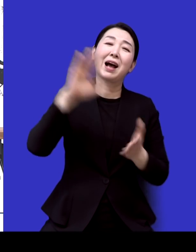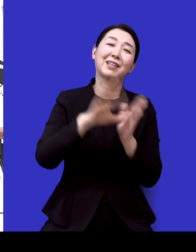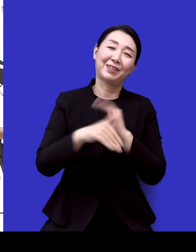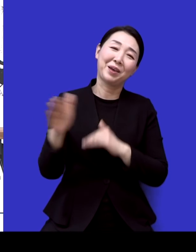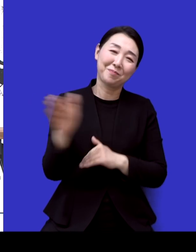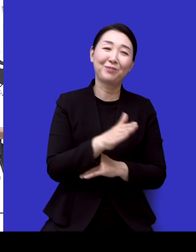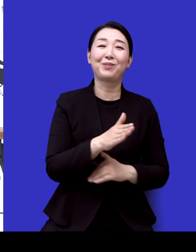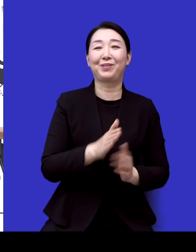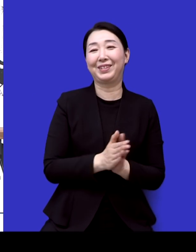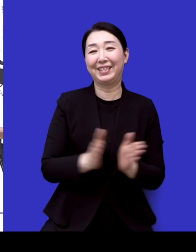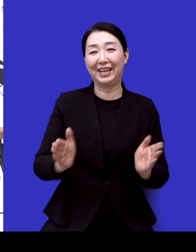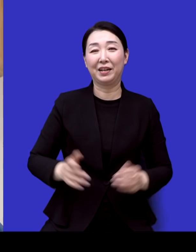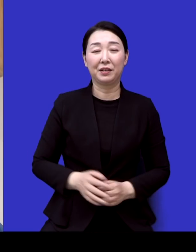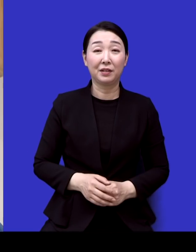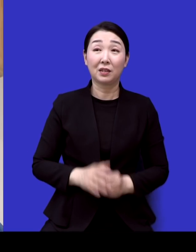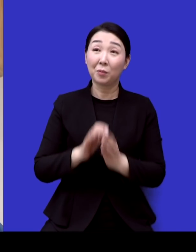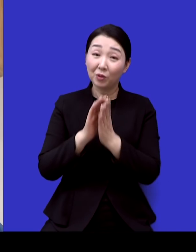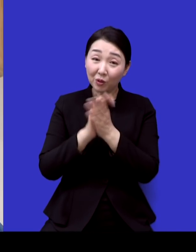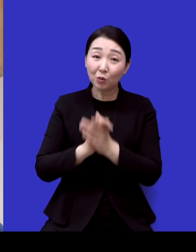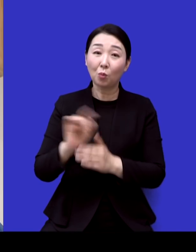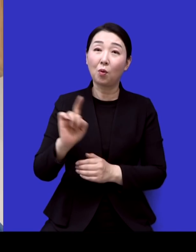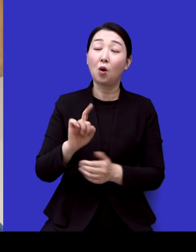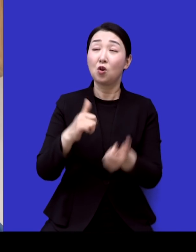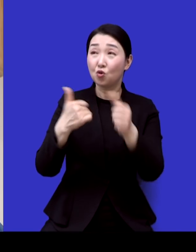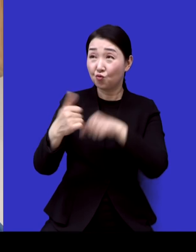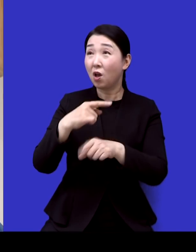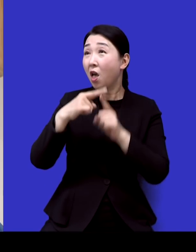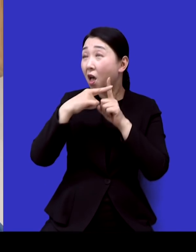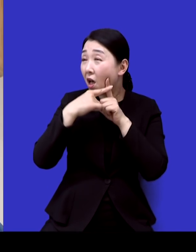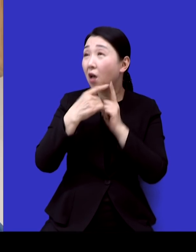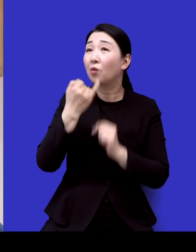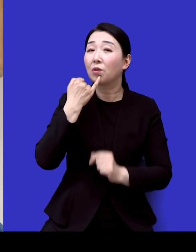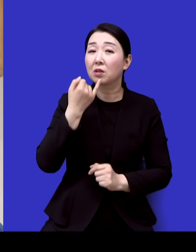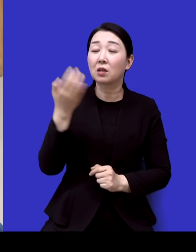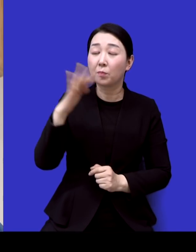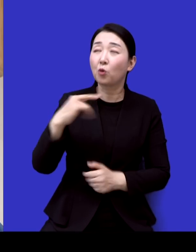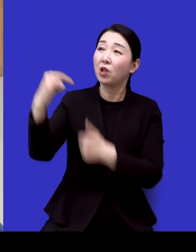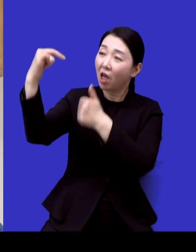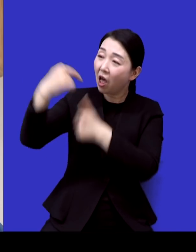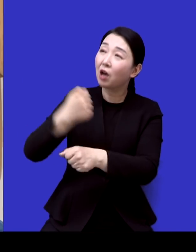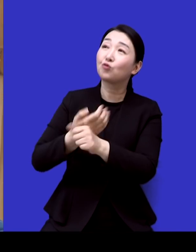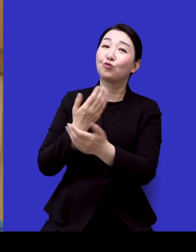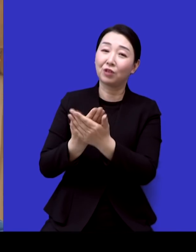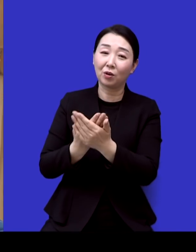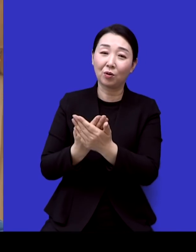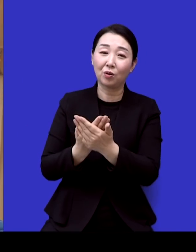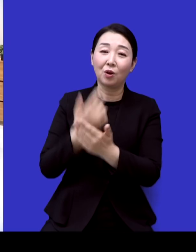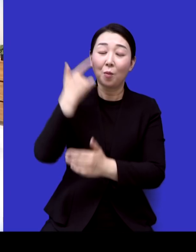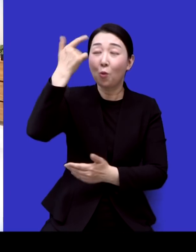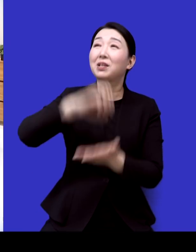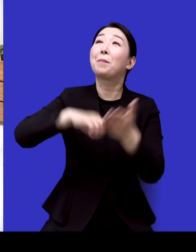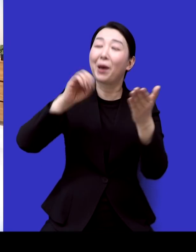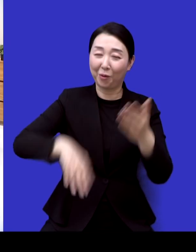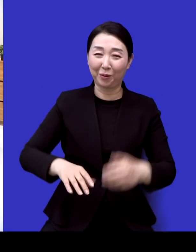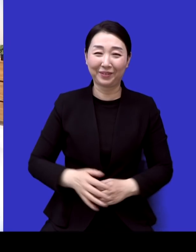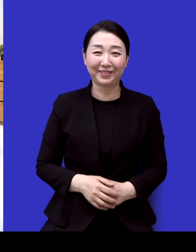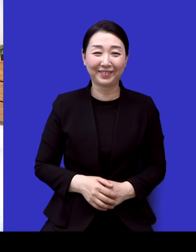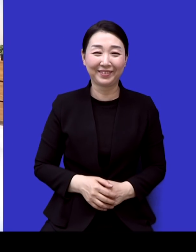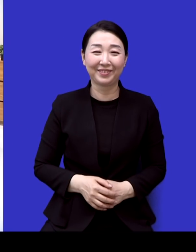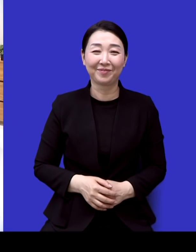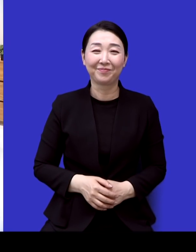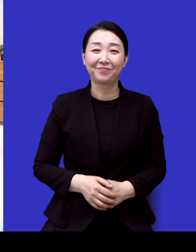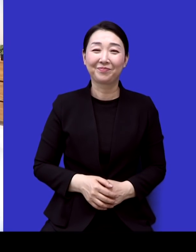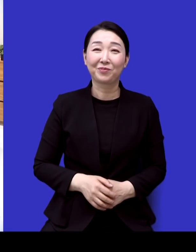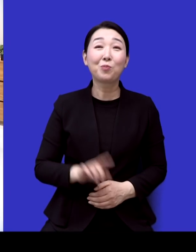그래서 이렇게 기도했습니다. 죽기라도 할 테니까 뭐든 시켜주십시오. 어머. 네, 목사 빼고.